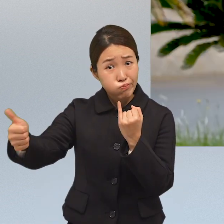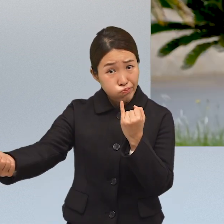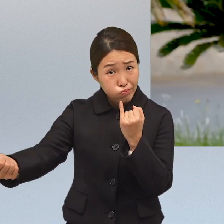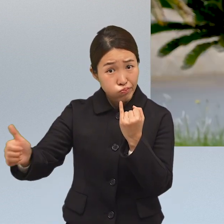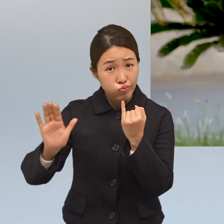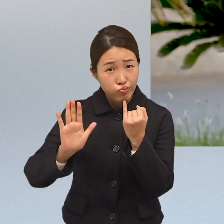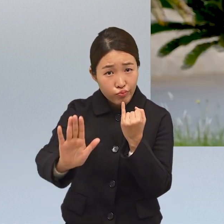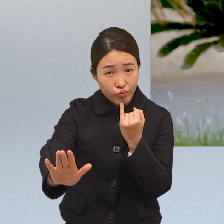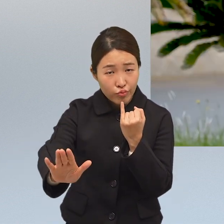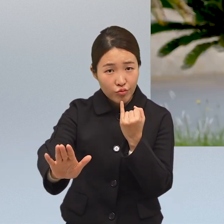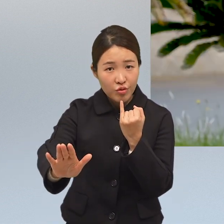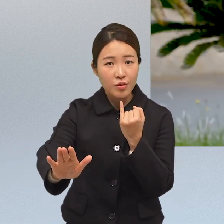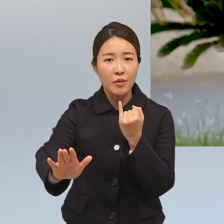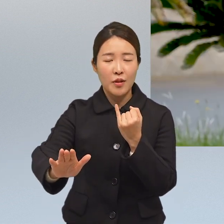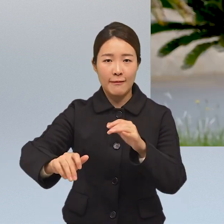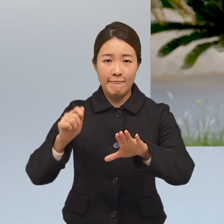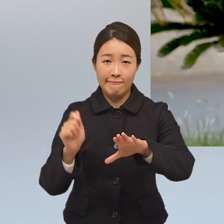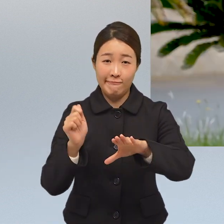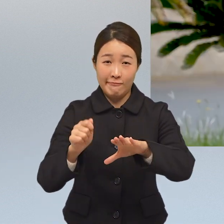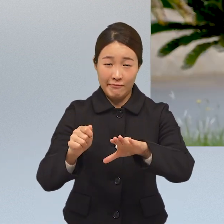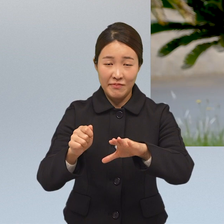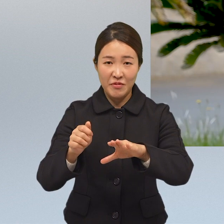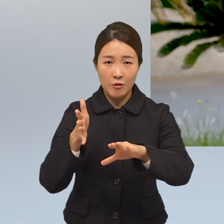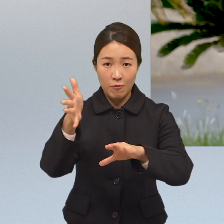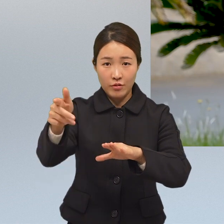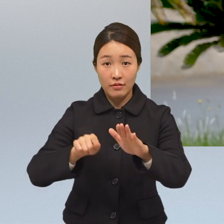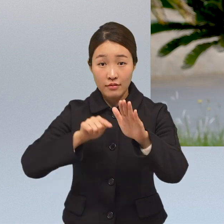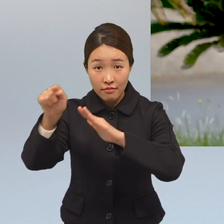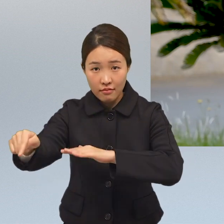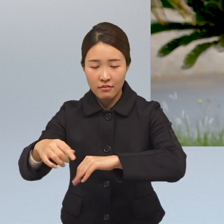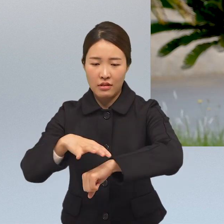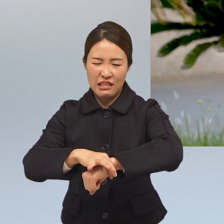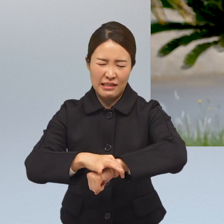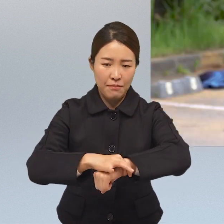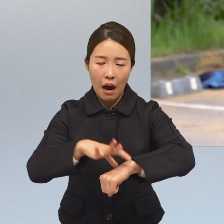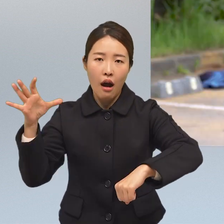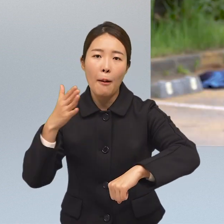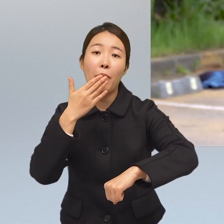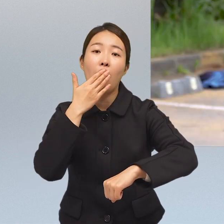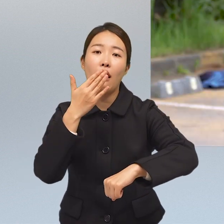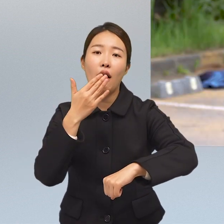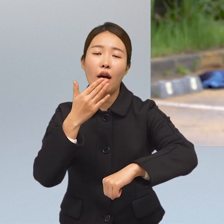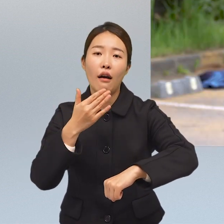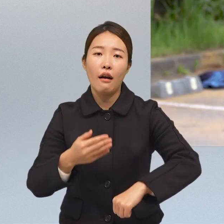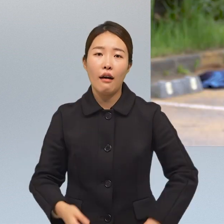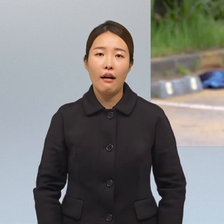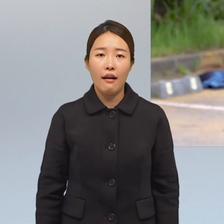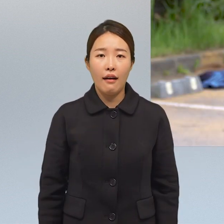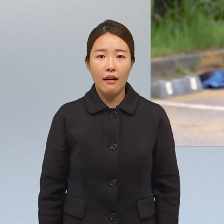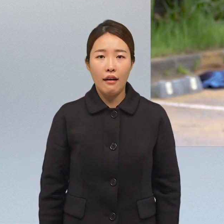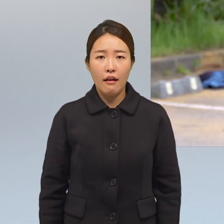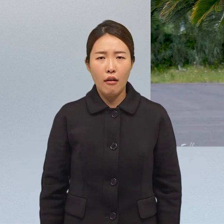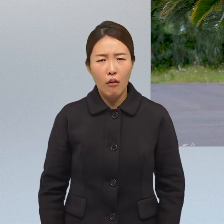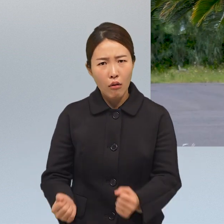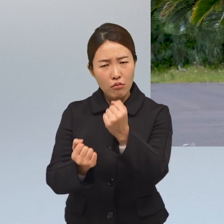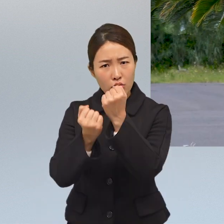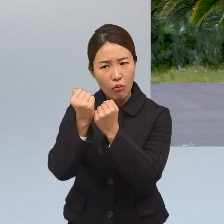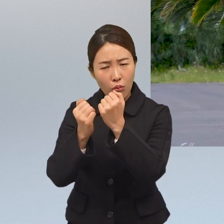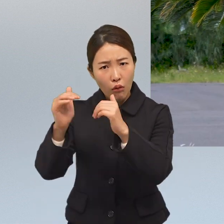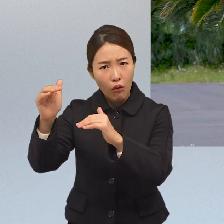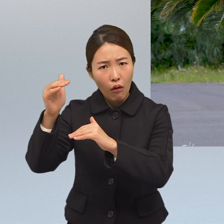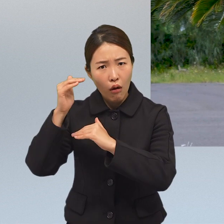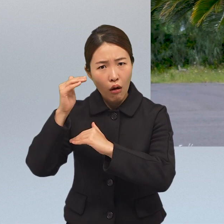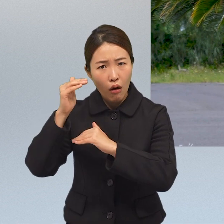돌아가시고 나서 그 대장장한테 가서 그거 좀 벗어줘서 제거해줬었습니다.